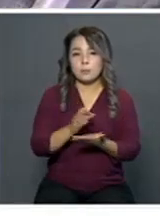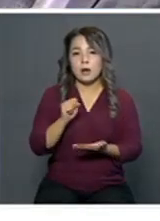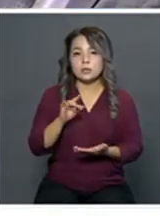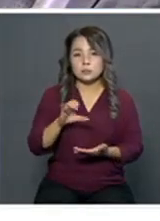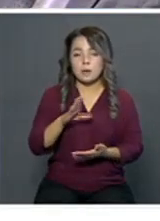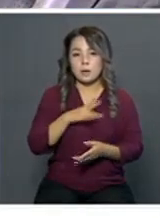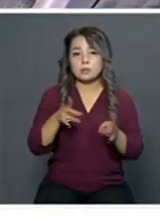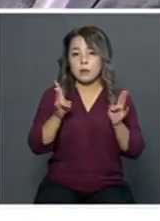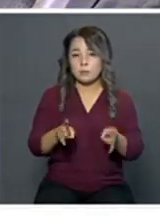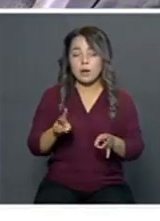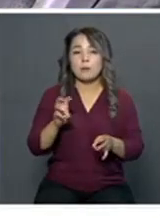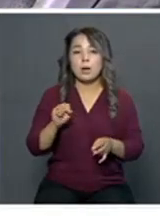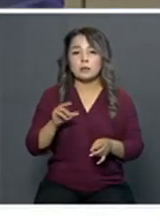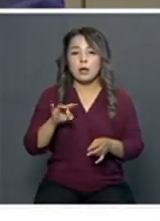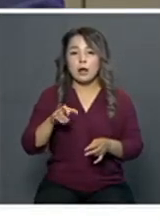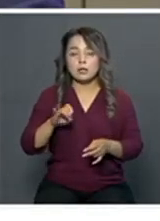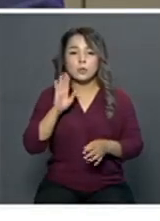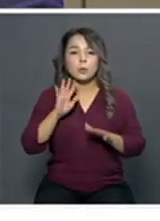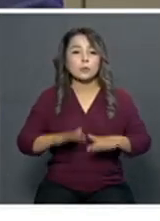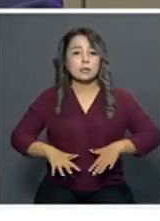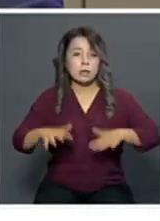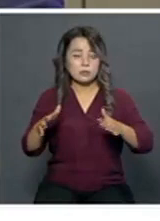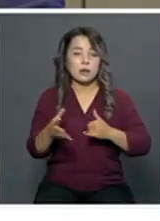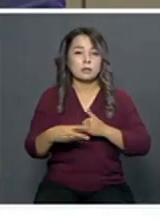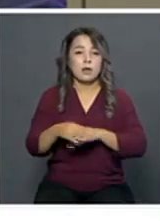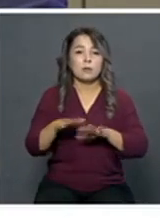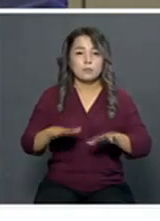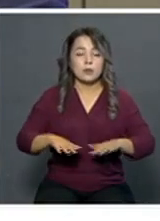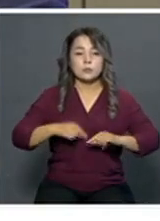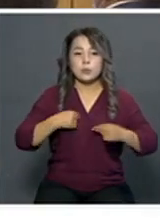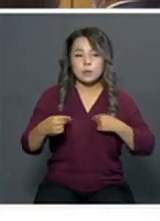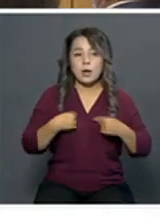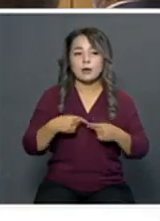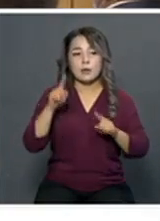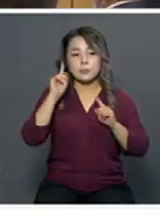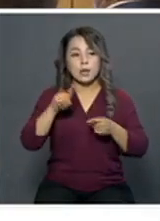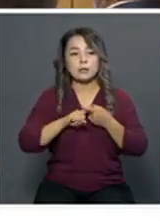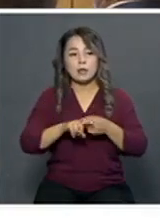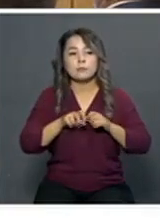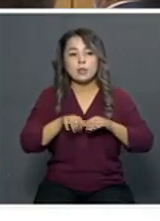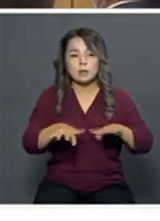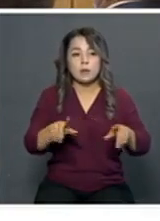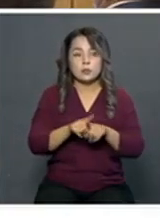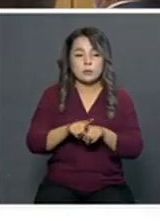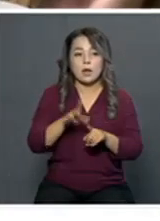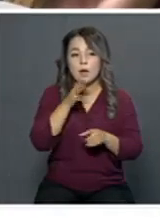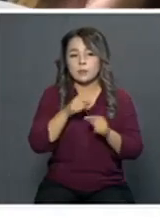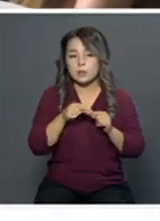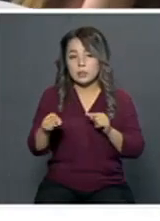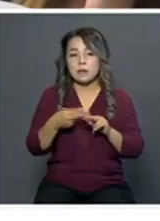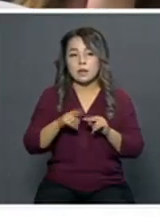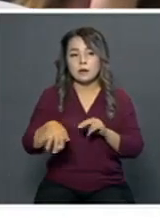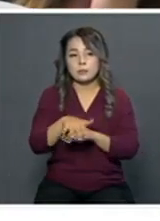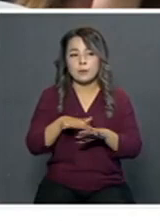апатта, Мақтааралдағы су тасқынында, сондай-ақ жер жаһанды қыспаққа алған қатерлі пандемия кезінде де аянбай тер төкті. Еңбек